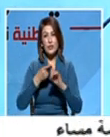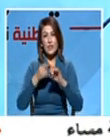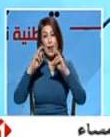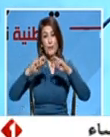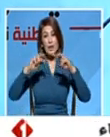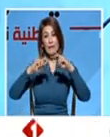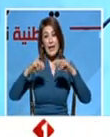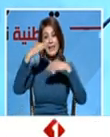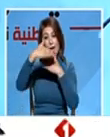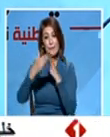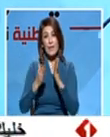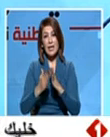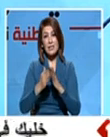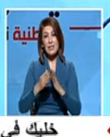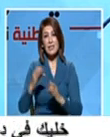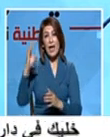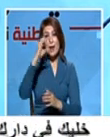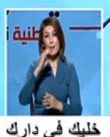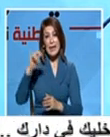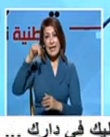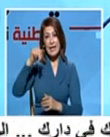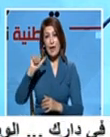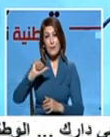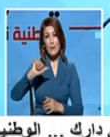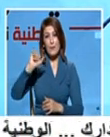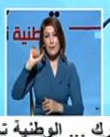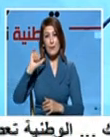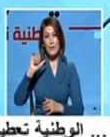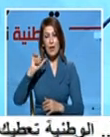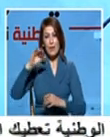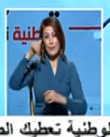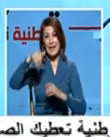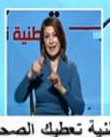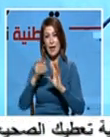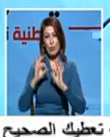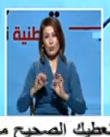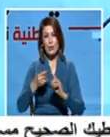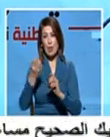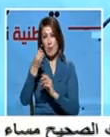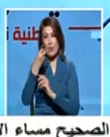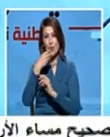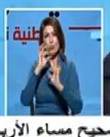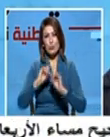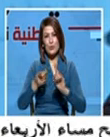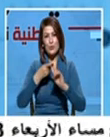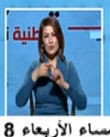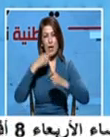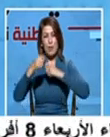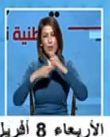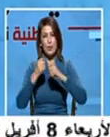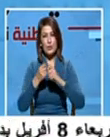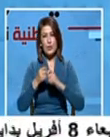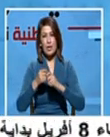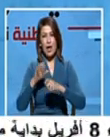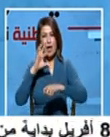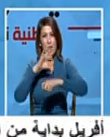مركزي بالصندوق الوطني للتامين عن المرض، كيفاش تعاملتوا مع اخذ الادويه؟ فما ناس عندها امراض مزمنه، فما ناس عندها